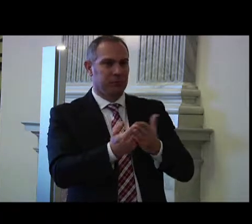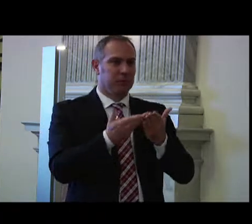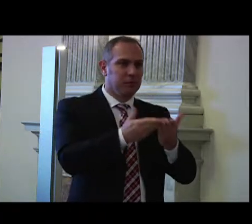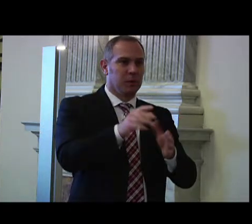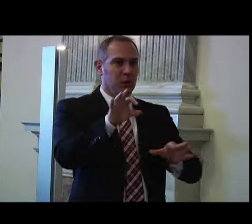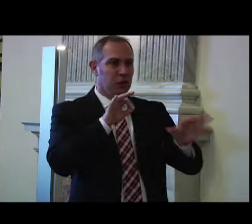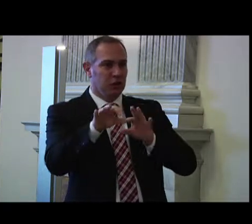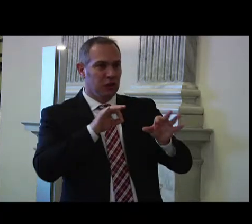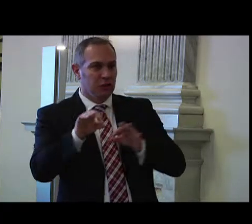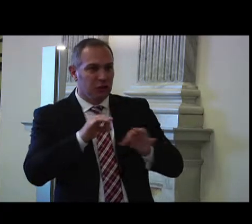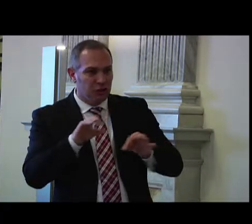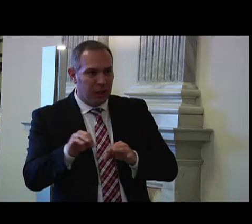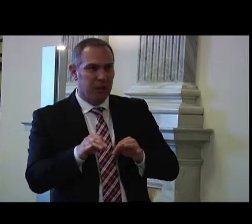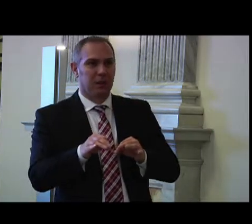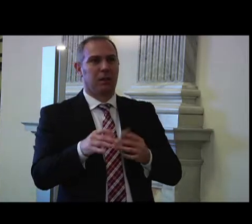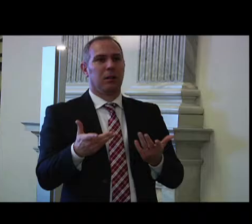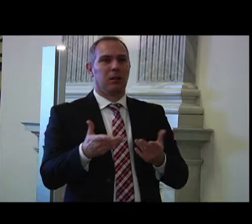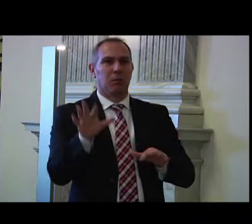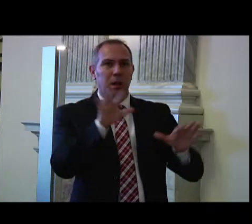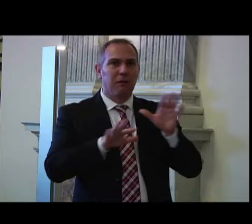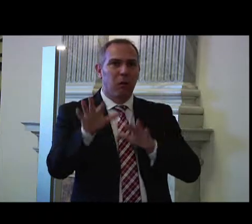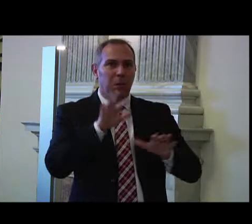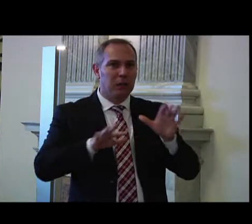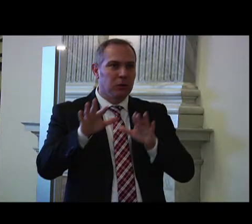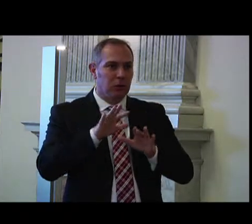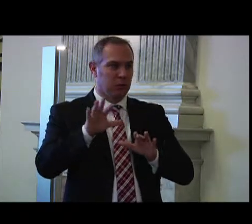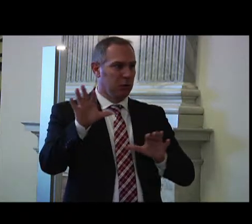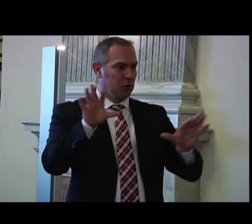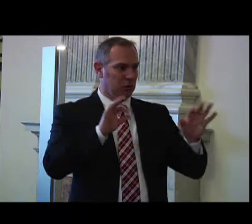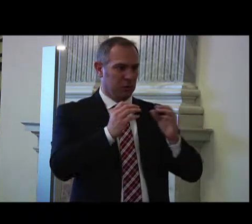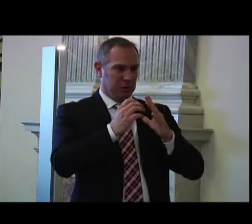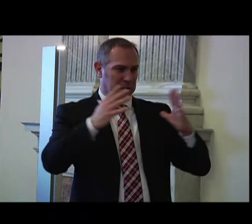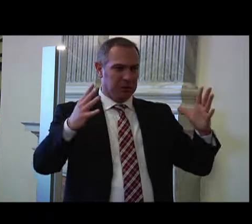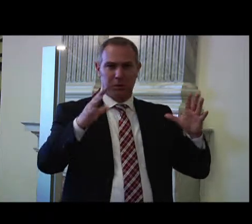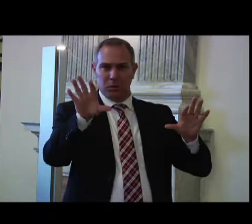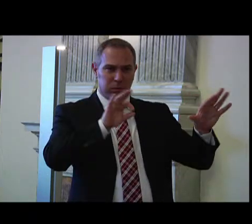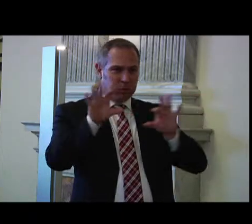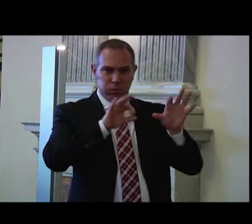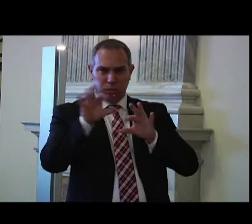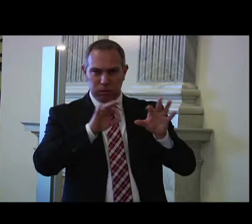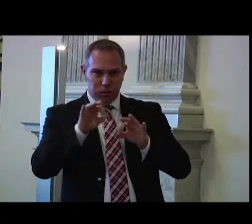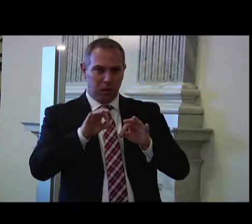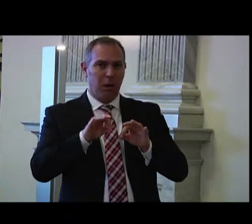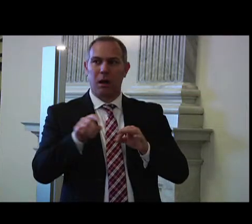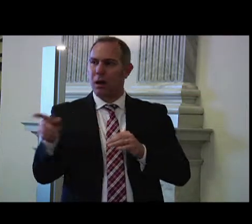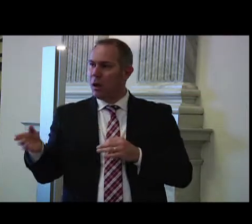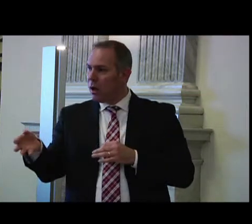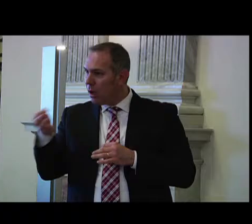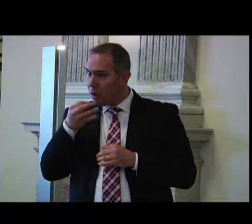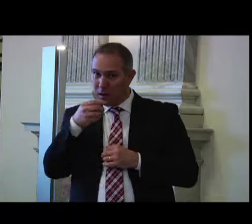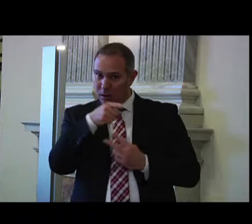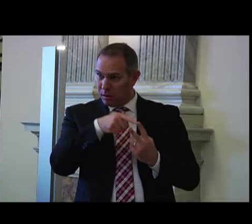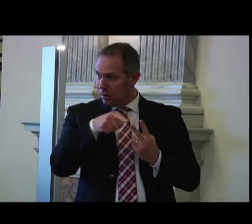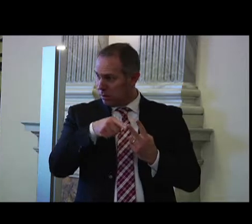di questo mare magnum di informazioni che sono disponibili, quindi due documenti sono stati indicati come fortemente raccomandati in quanto